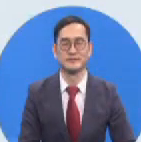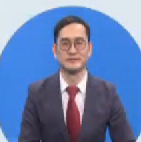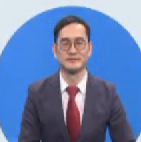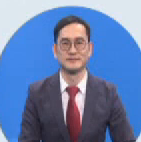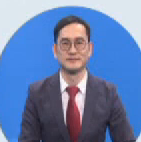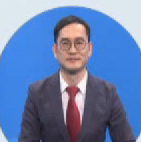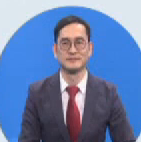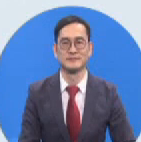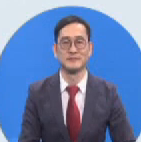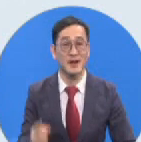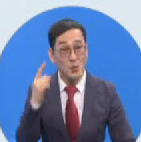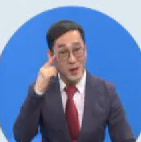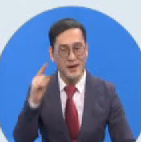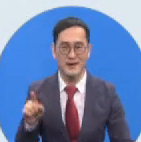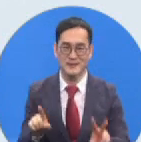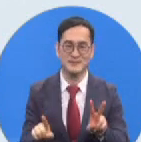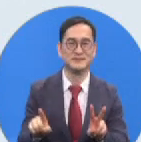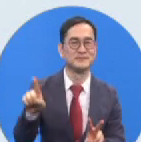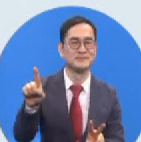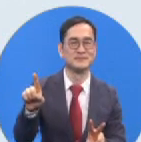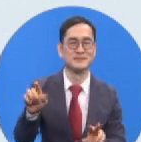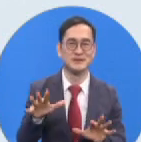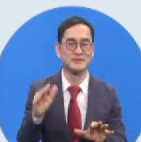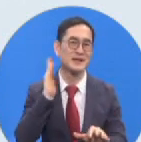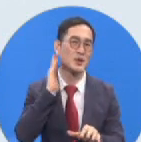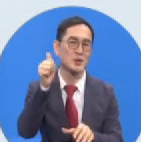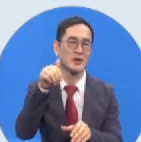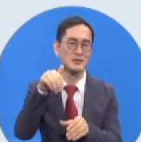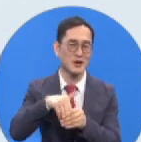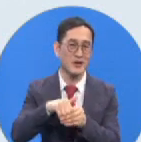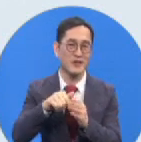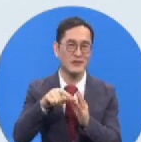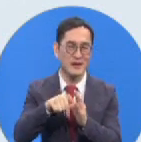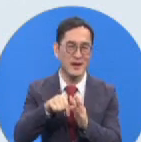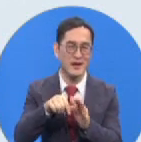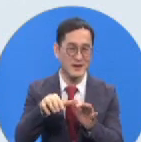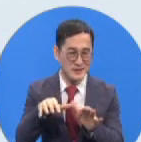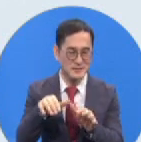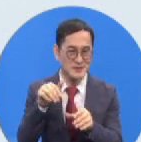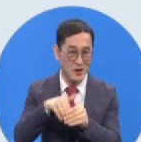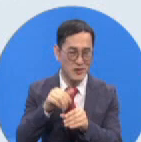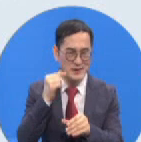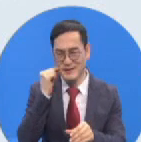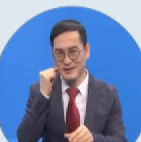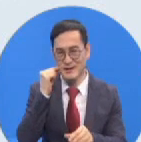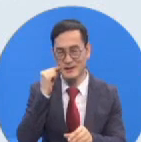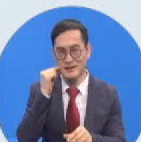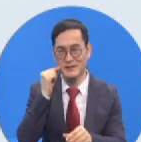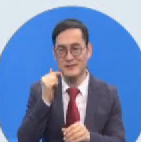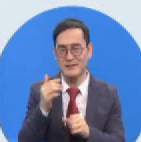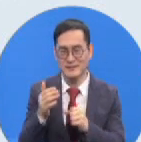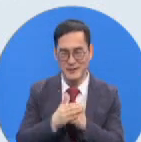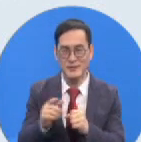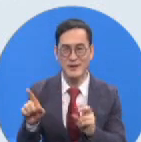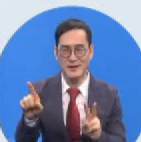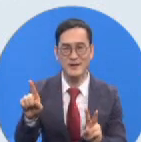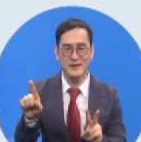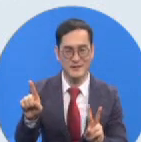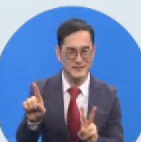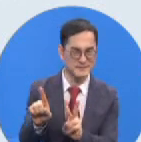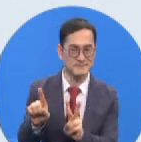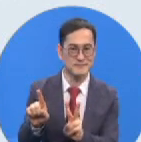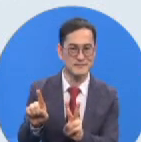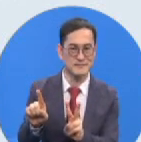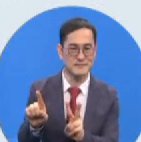아무래도 선두를 달리고 있기 때문에 여권에서의 선두 대권 주자로 달리고 있어서 공격을 받을 수밖에 없다. 예, 저는 뭐